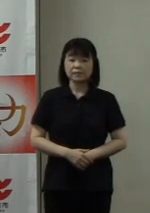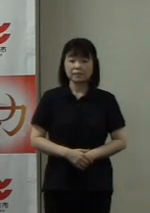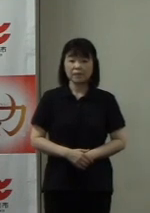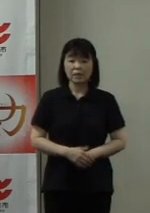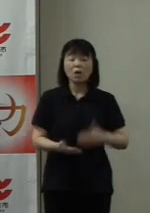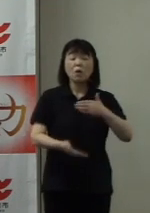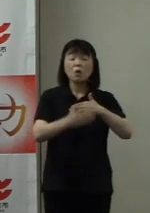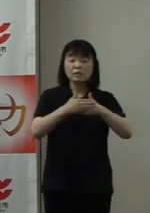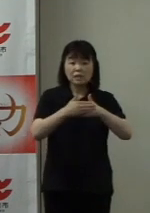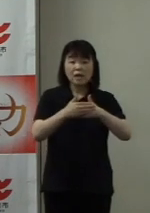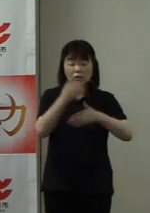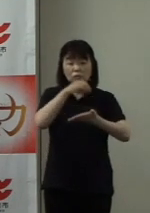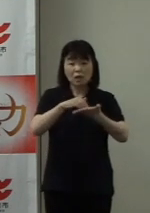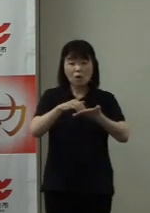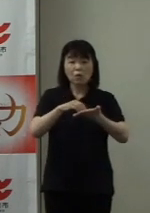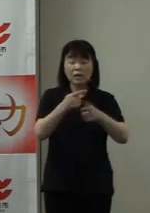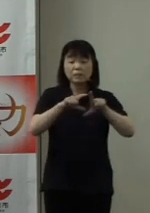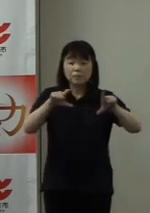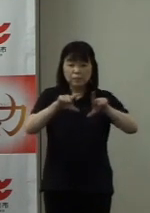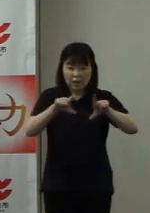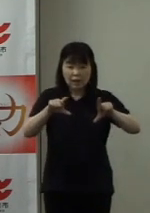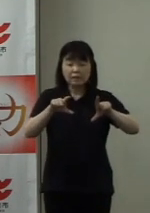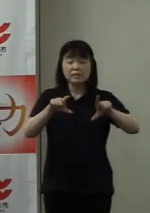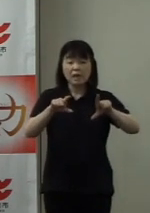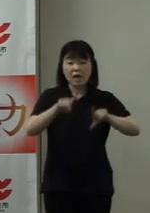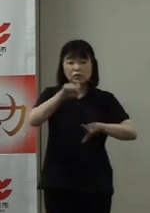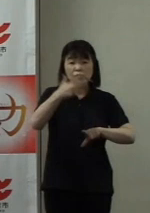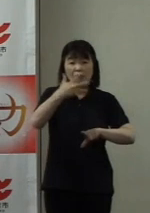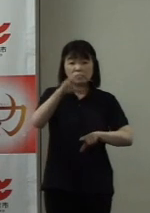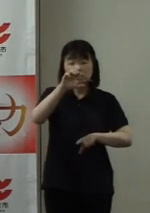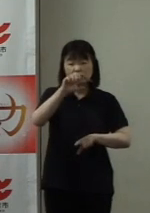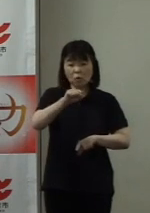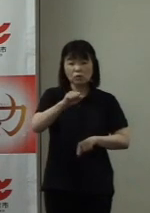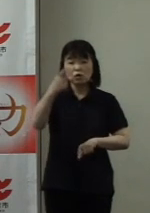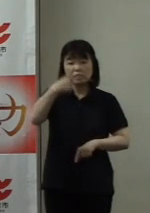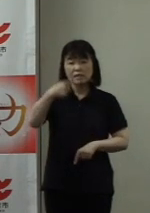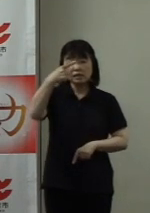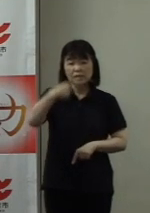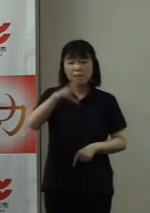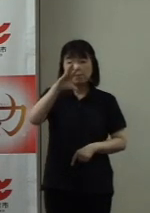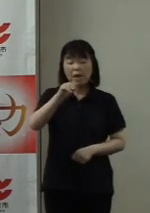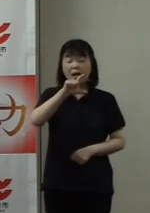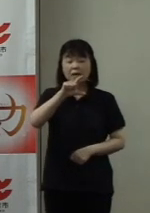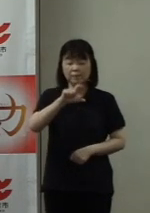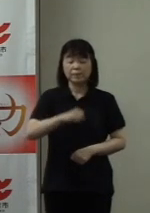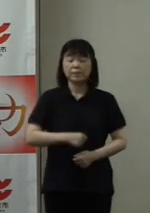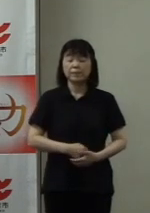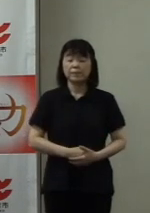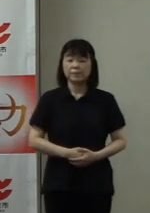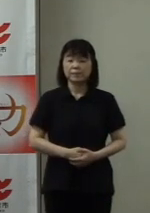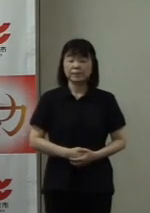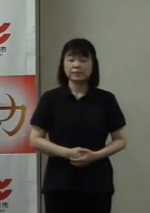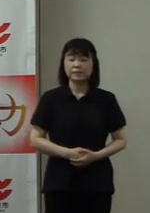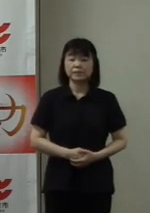補正の予算額は一般会計のみでありますが18億1000万円となっております。